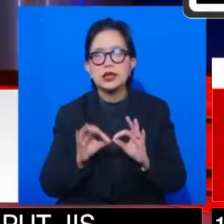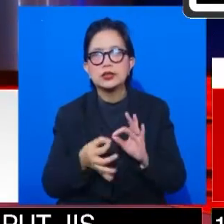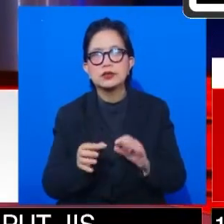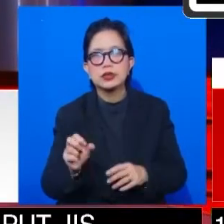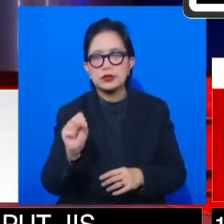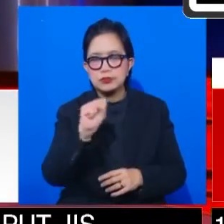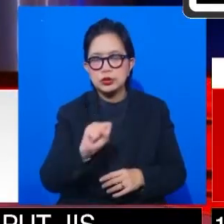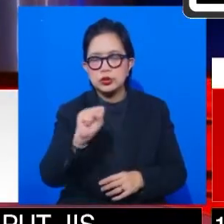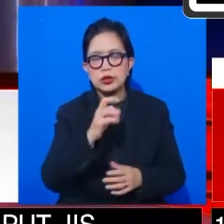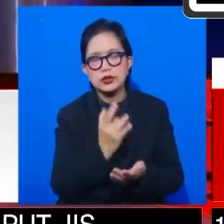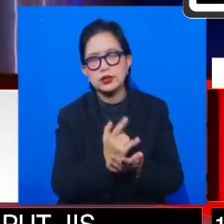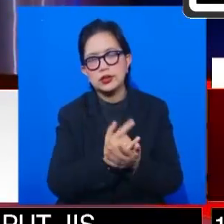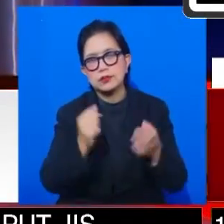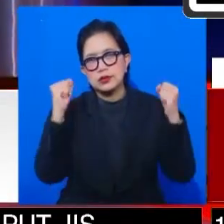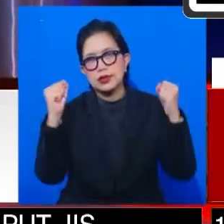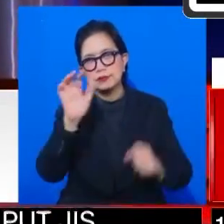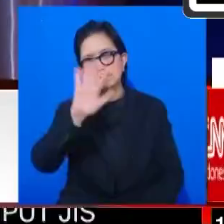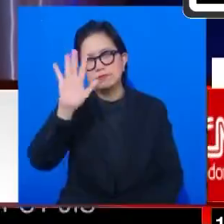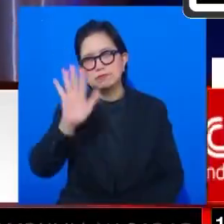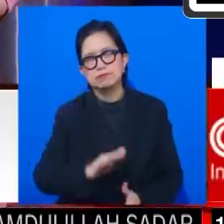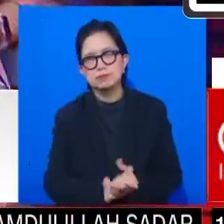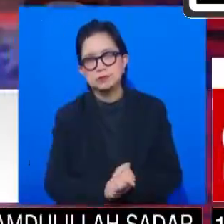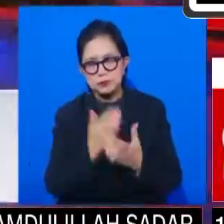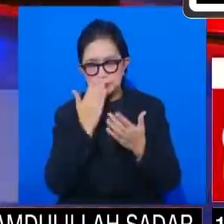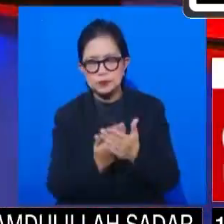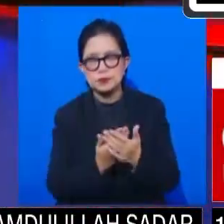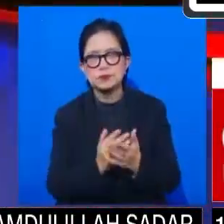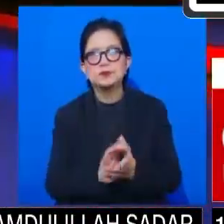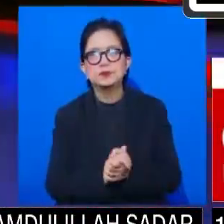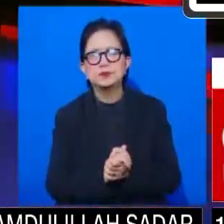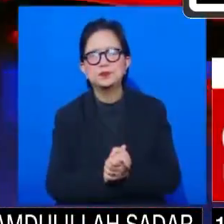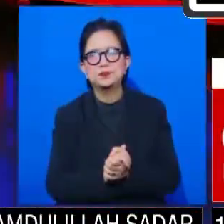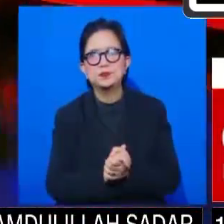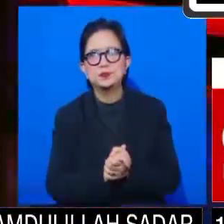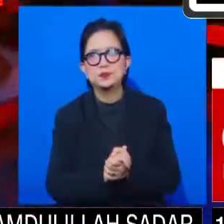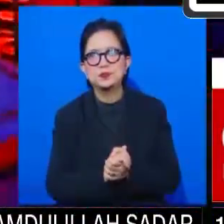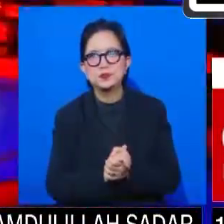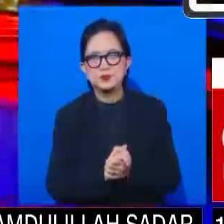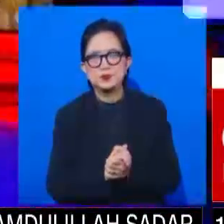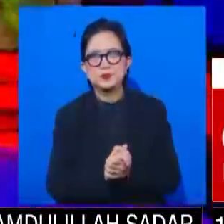tetap jaga kesehatan dan sampai jumpa.